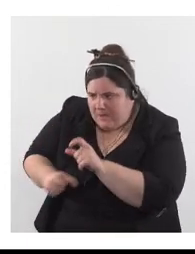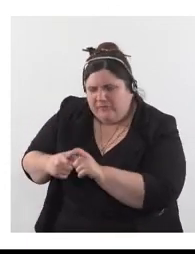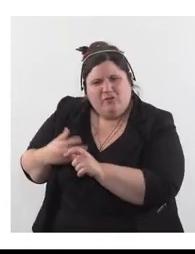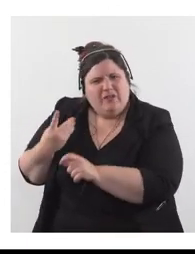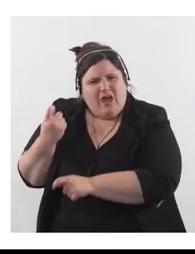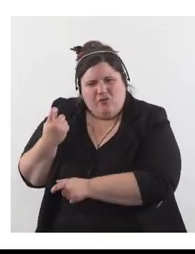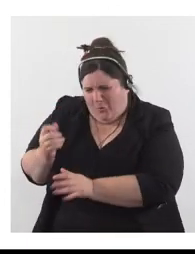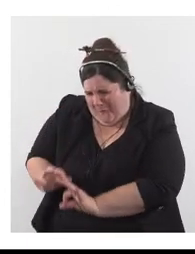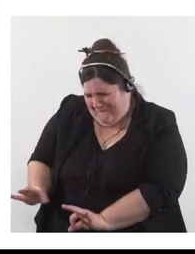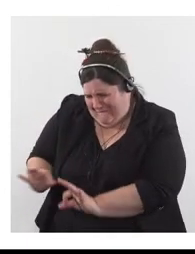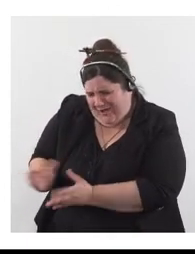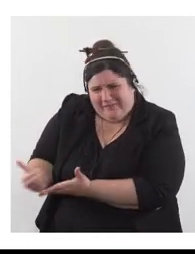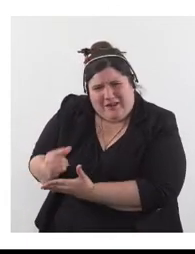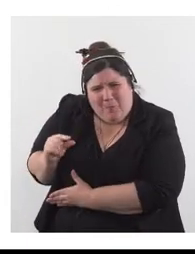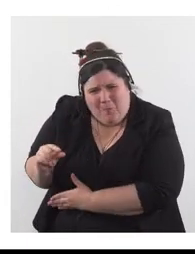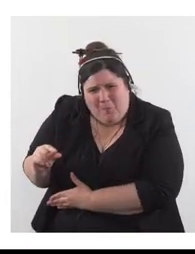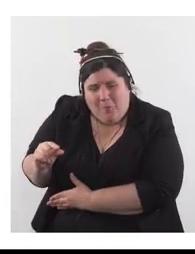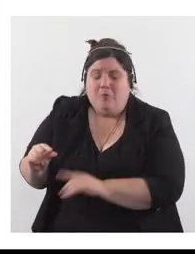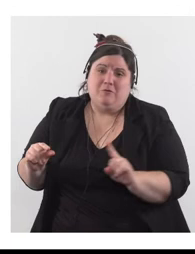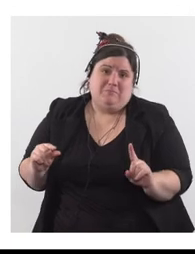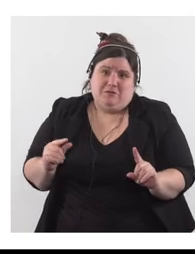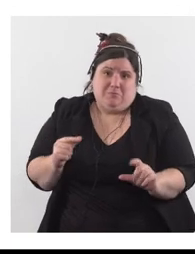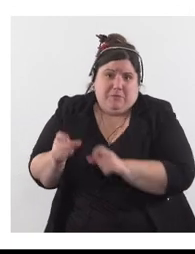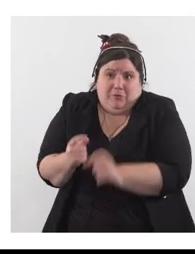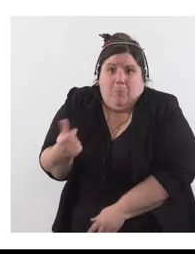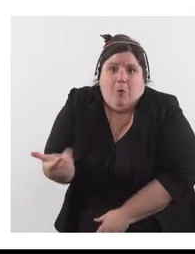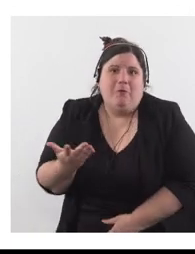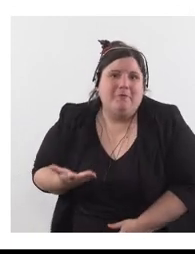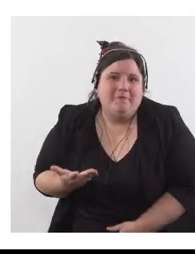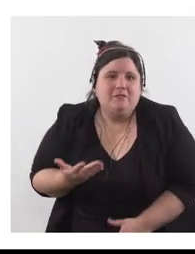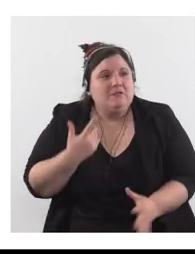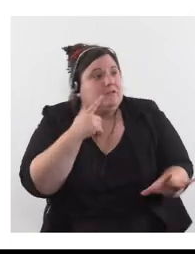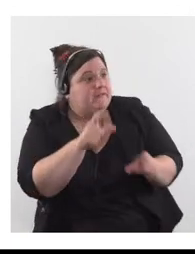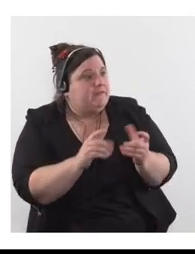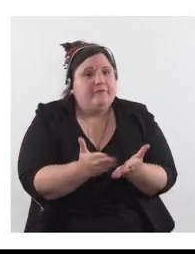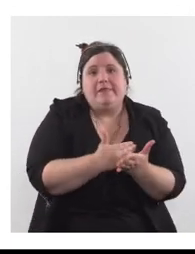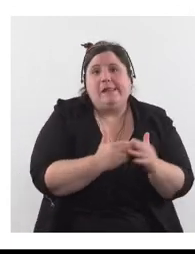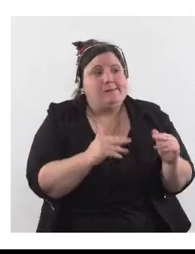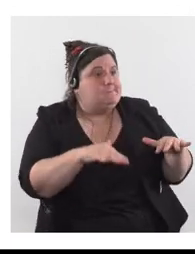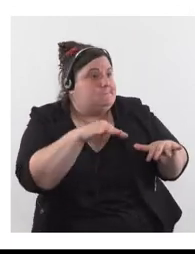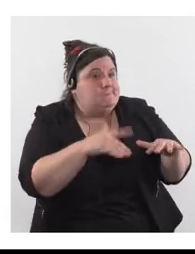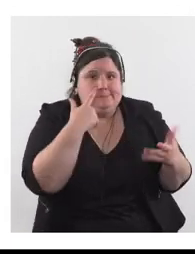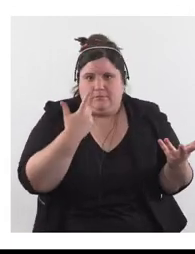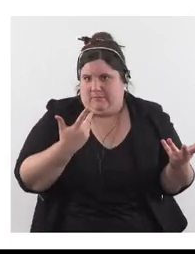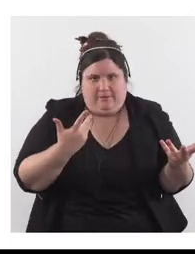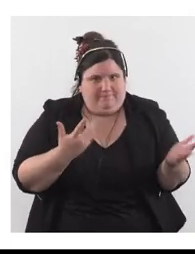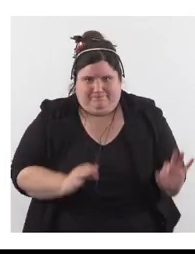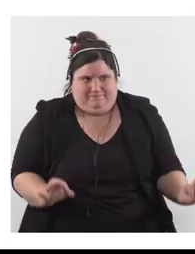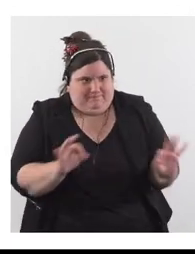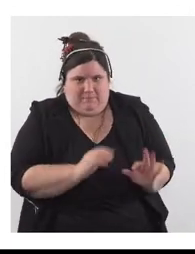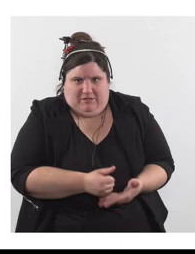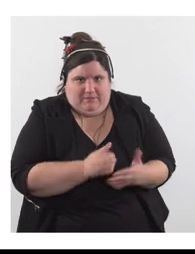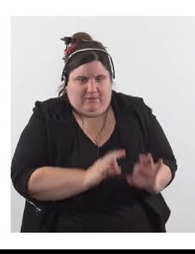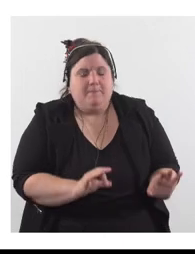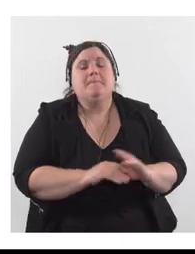personnes d'agir en justice sans que ça leur coûte trop cher. Alors, par exemple, dans tout le contentieux de la discrimination du droit du travail, on a des